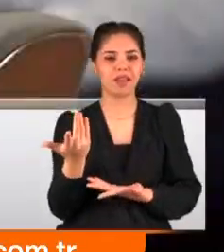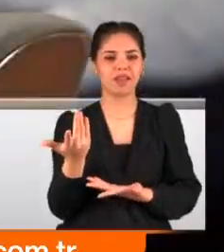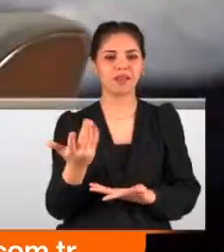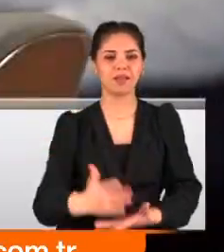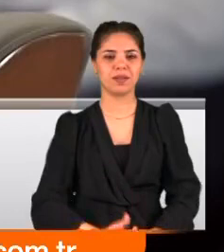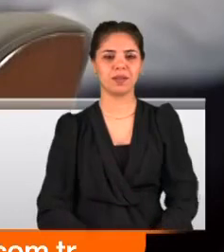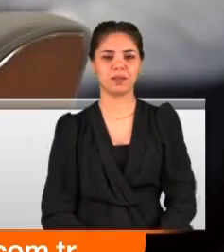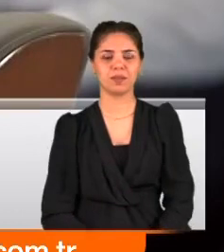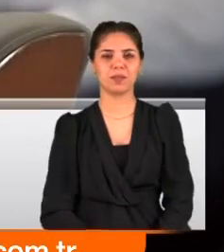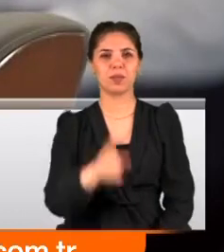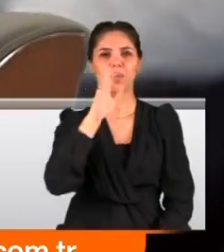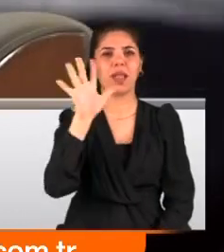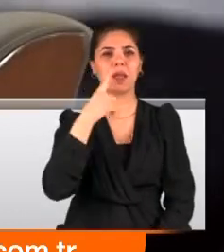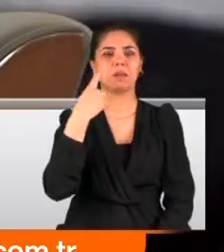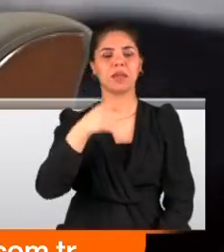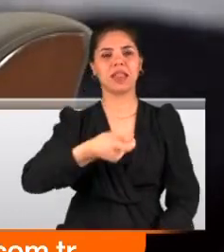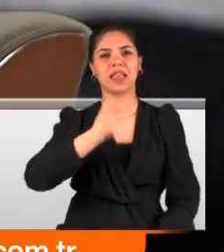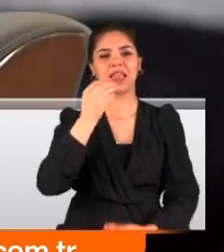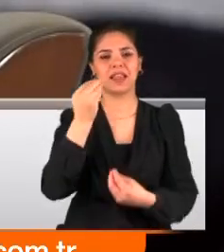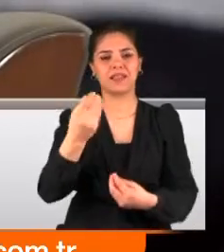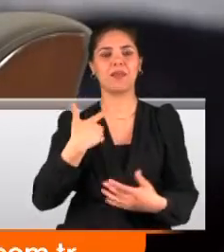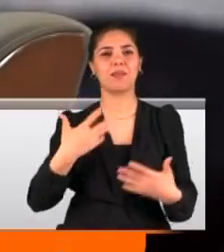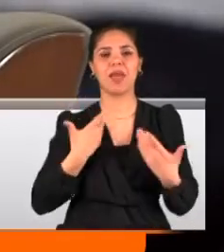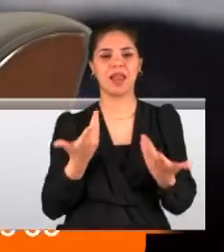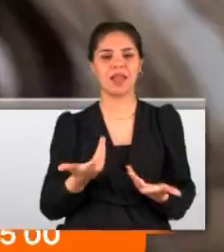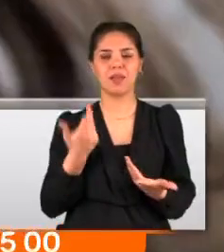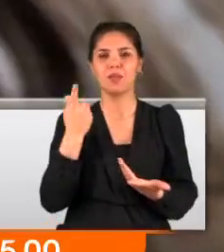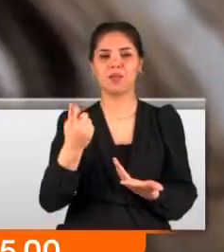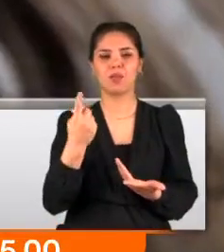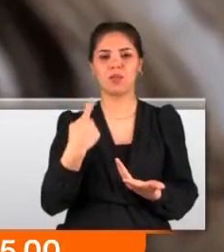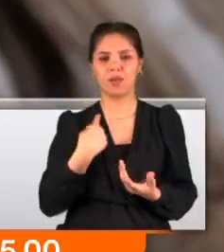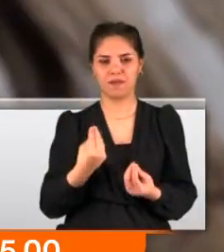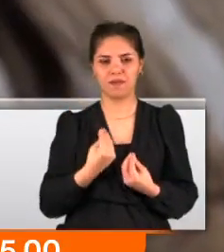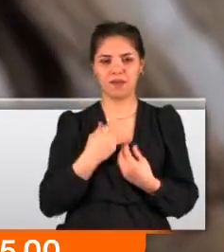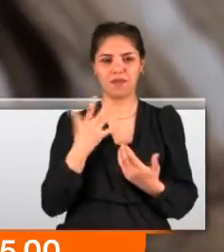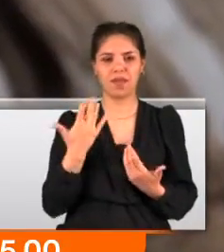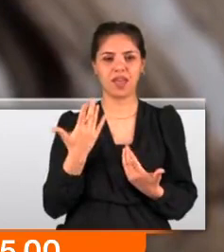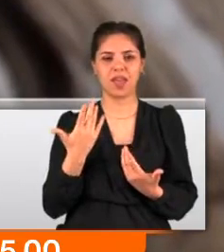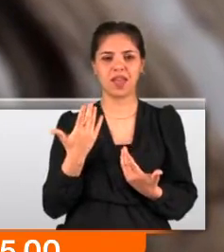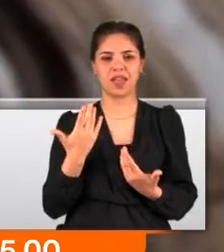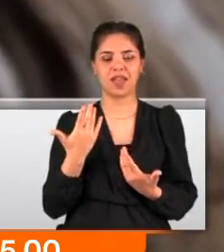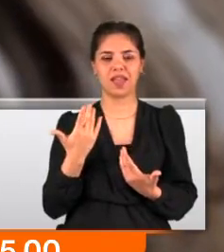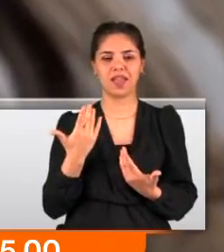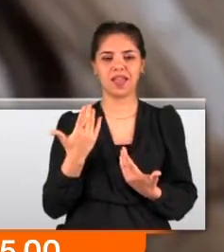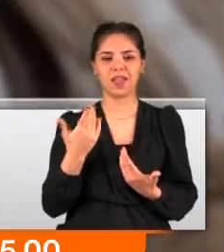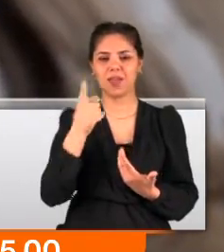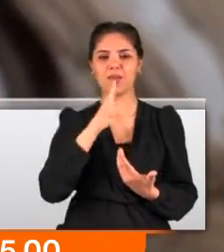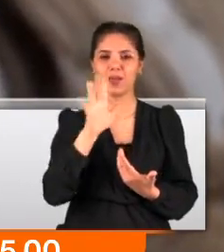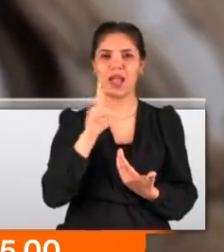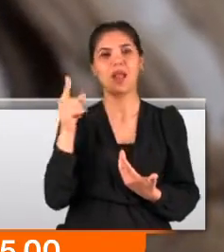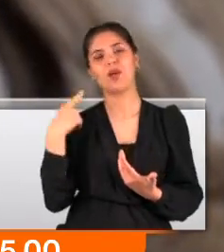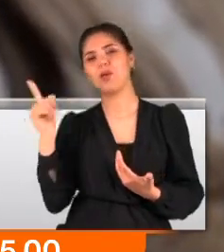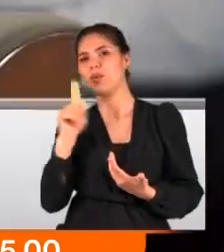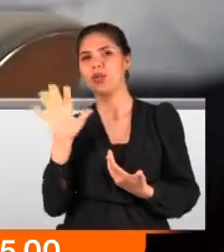lira kredi veriyoruz. Evet, merak ettiğimiz şey şu, bunu bana mı vereceksiniz yoksa... 150 bana, 150